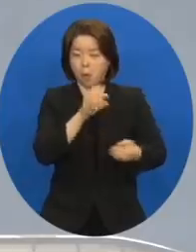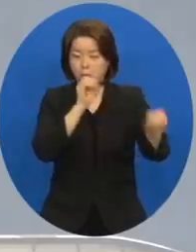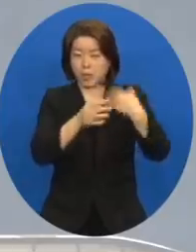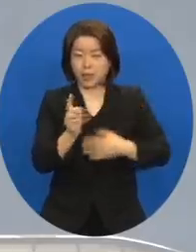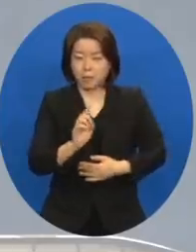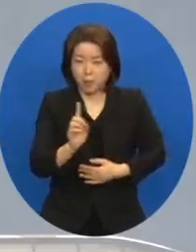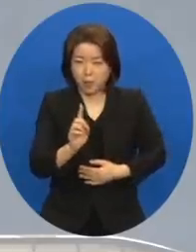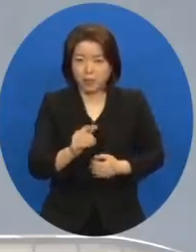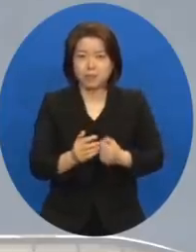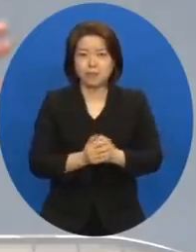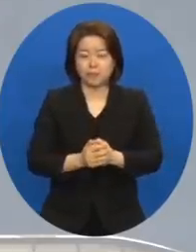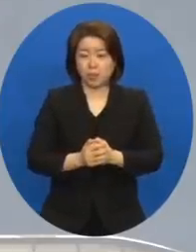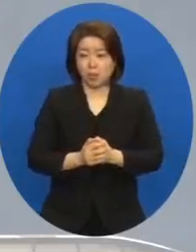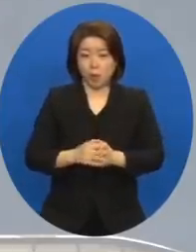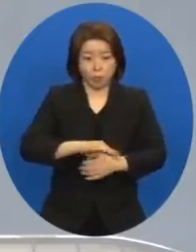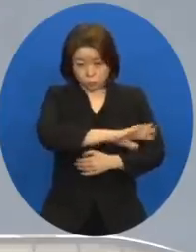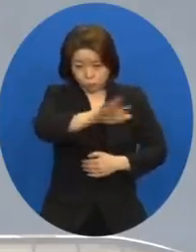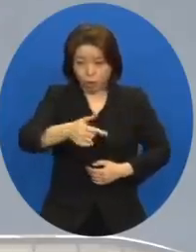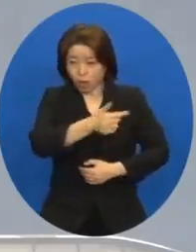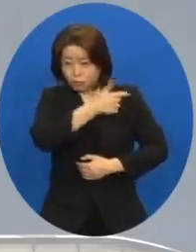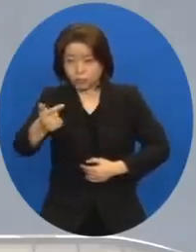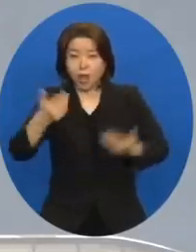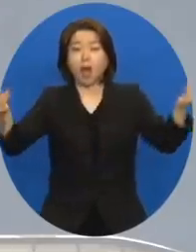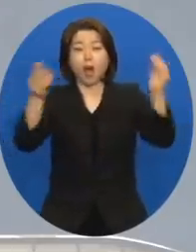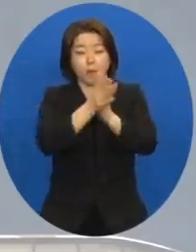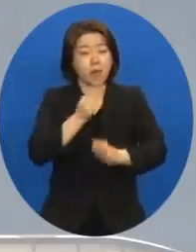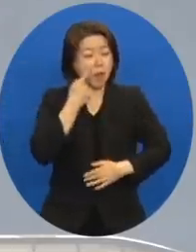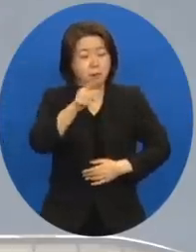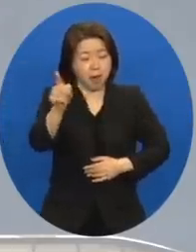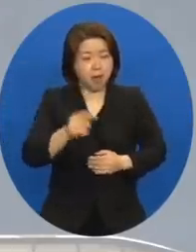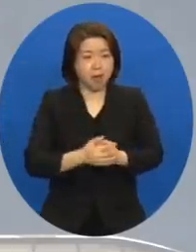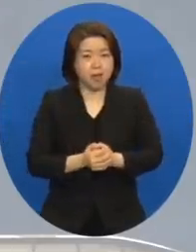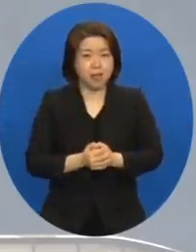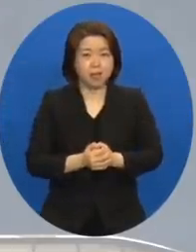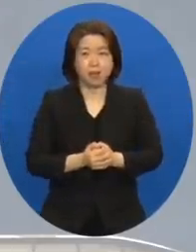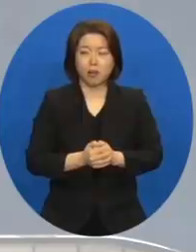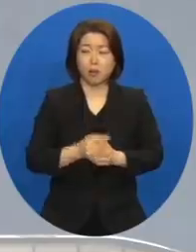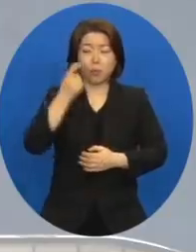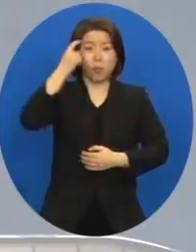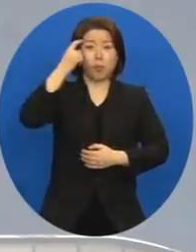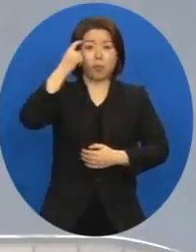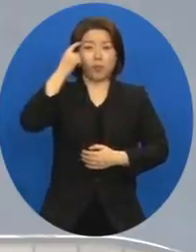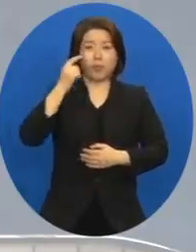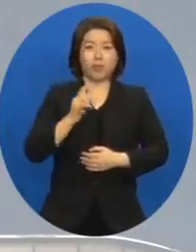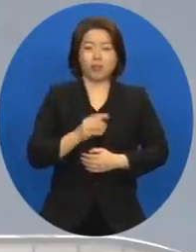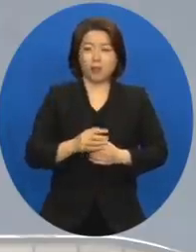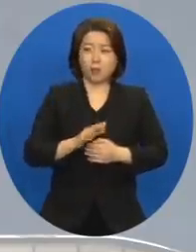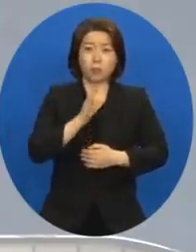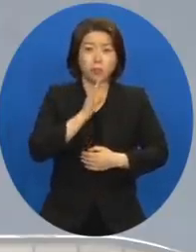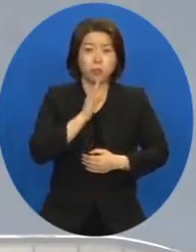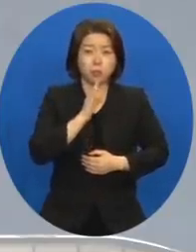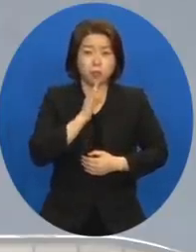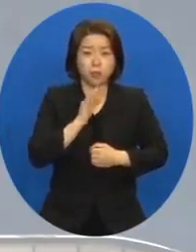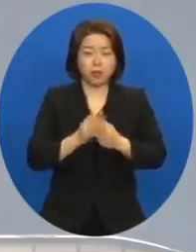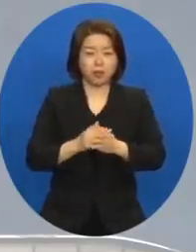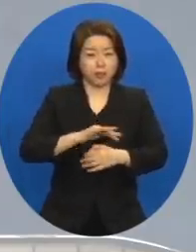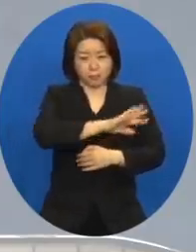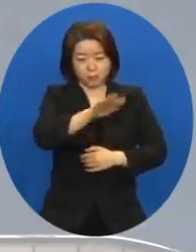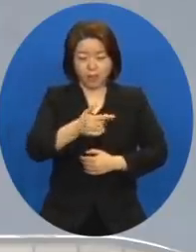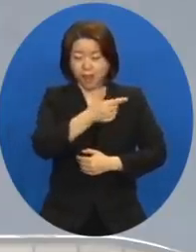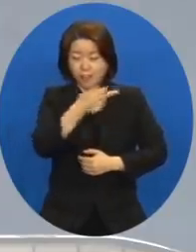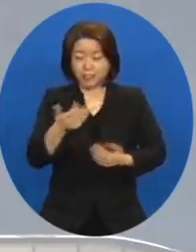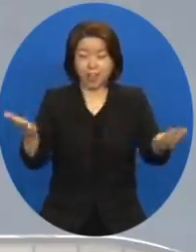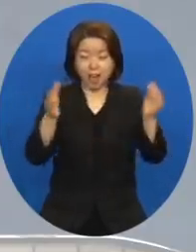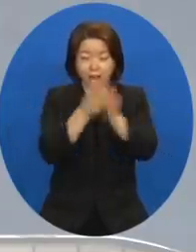거예요 다들 크게 하면 되지 어 생각해보니까 그러면 되겠더라구요 다들 크게